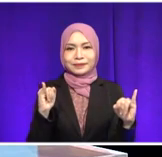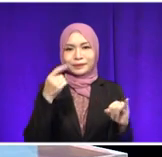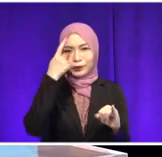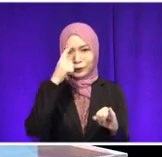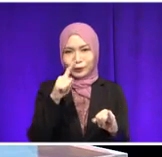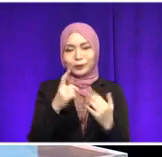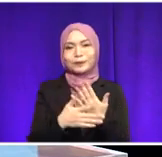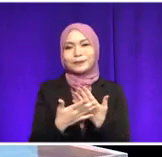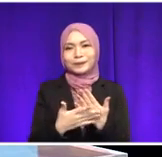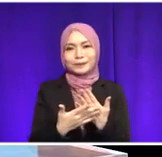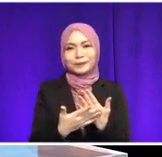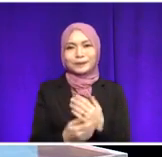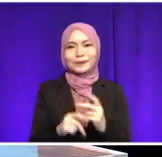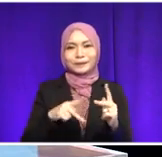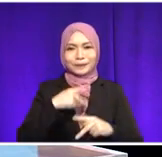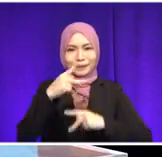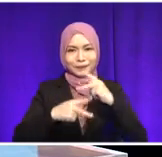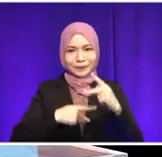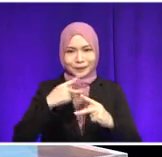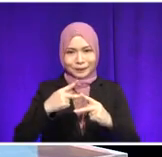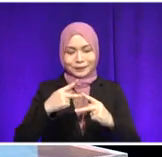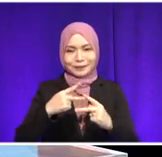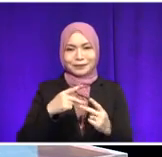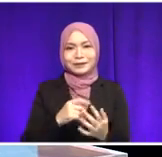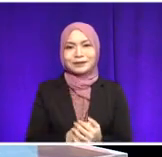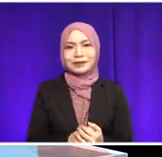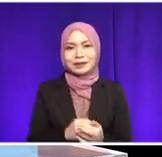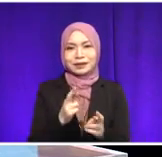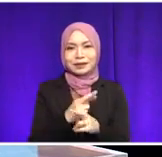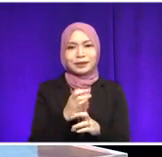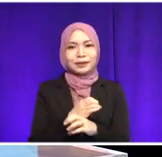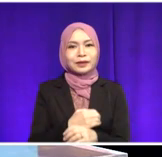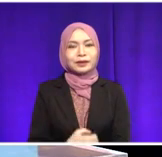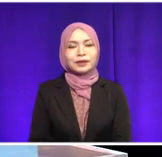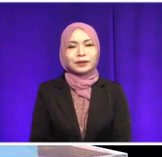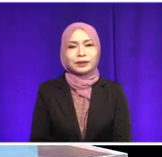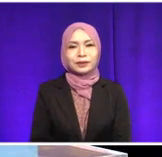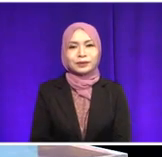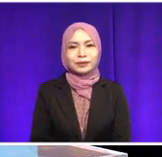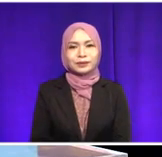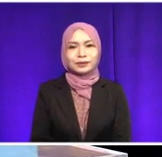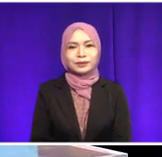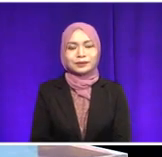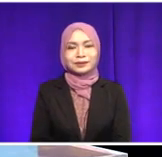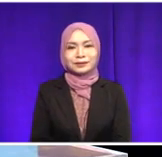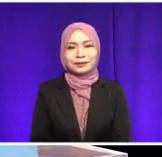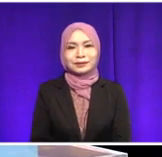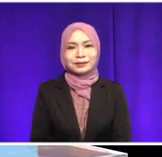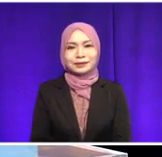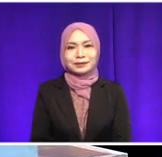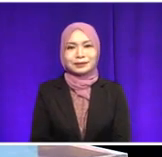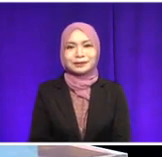rekebentuk jadi inilah peranan Project brief maksudnya Project brief yang jelas